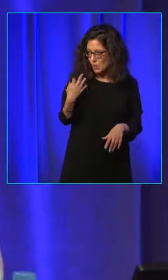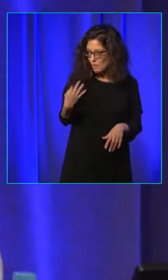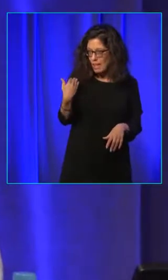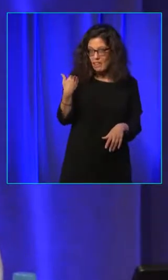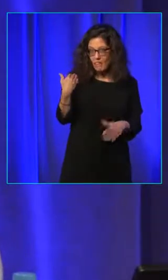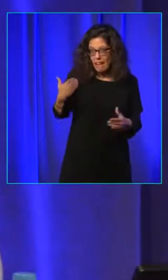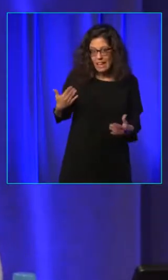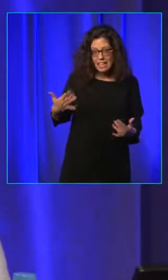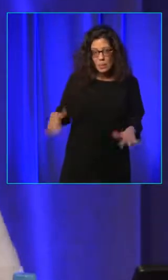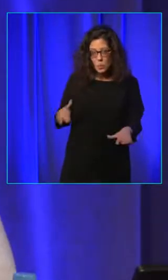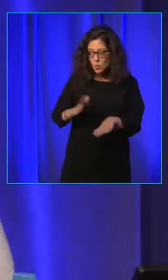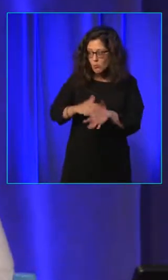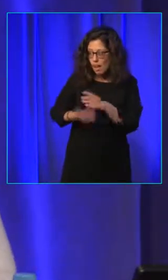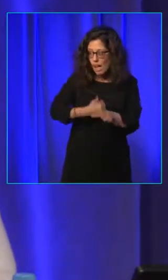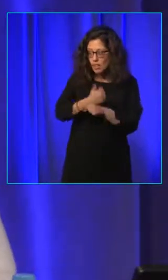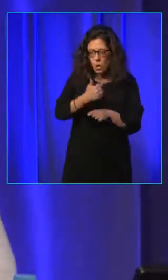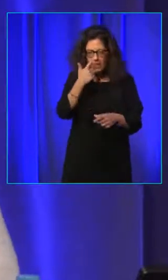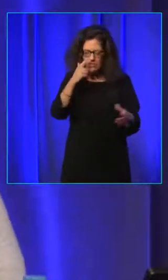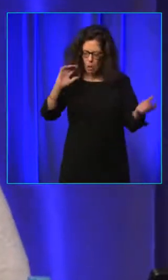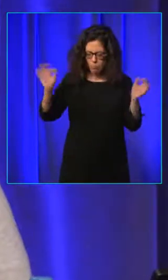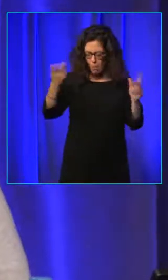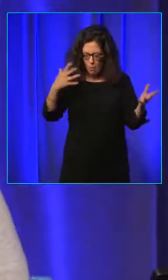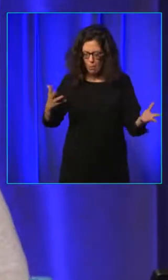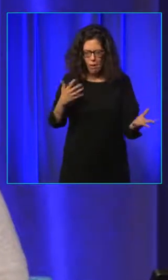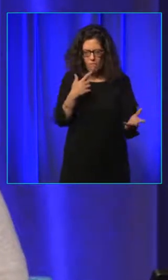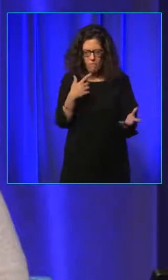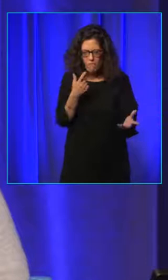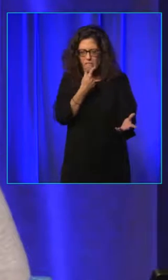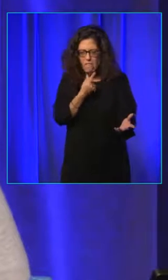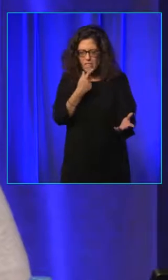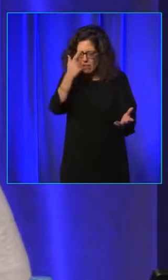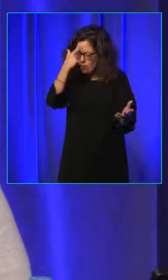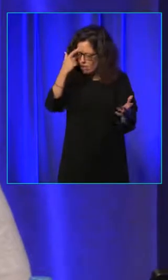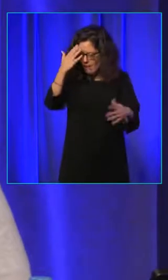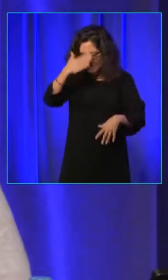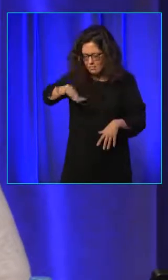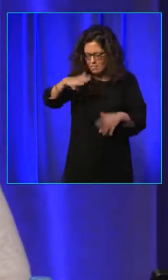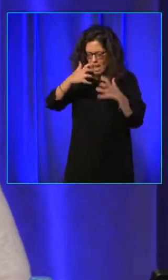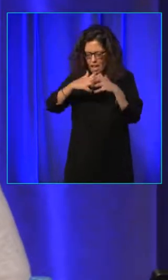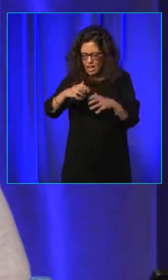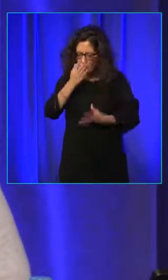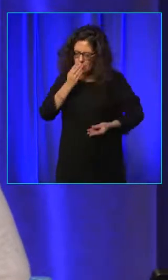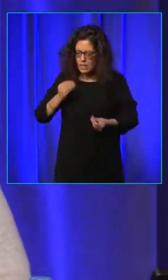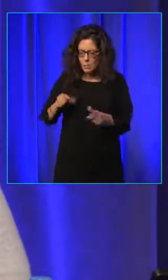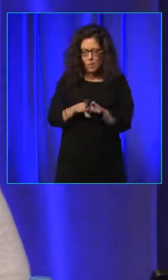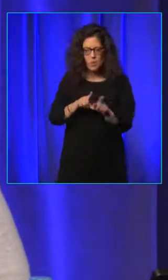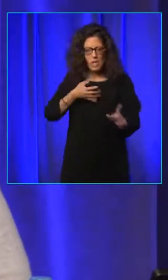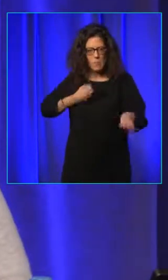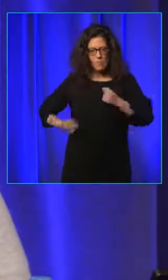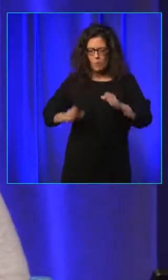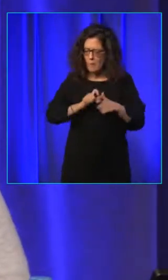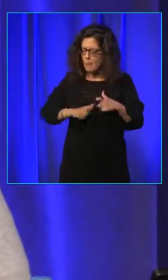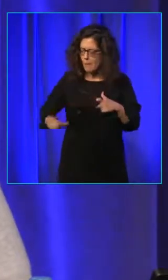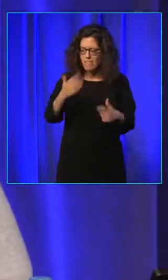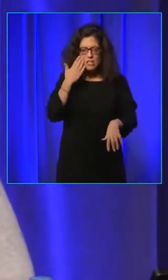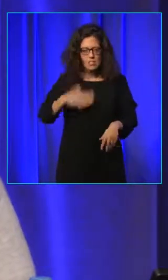Toutes les coordinations, je les ai. C'est-à-dire qu'elle avait tous les points de repère, les sensations et les coordinations. Après, elle n'avait